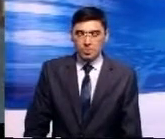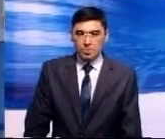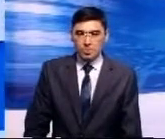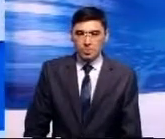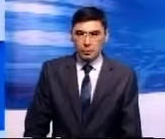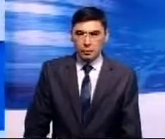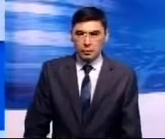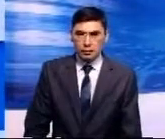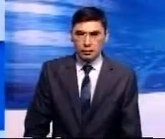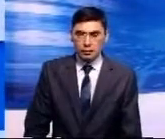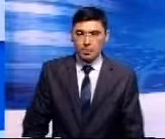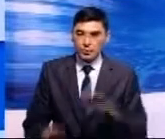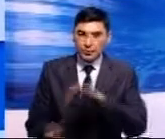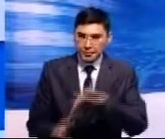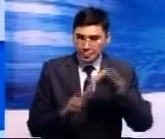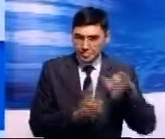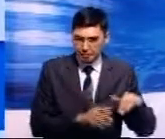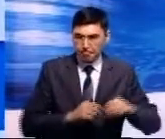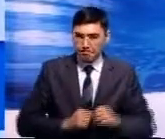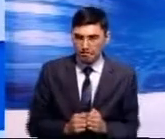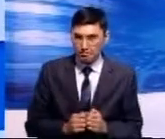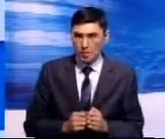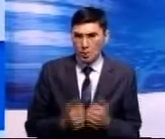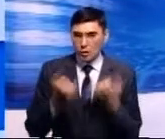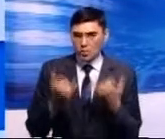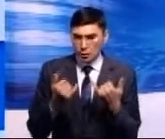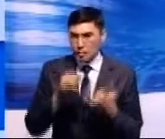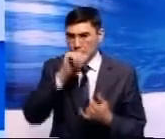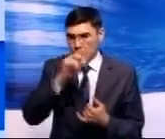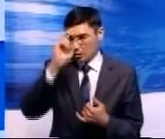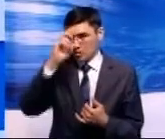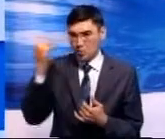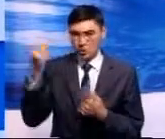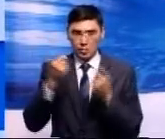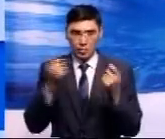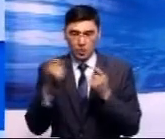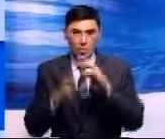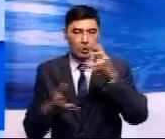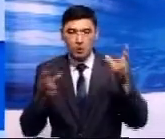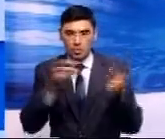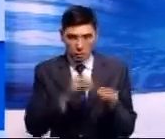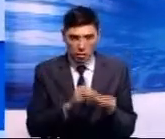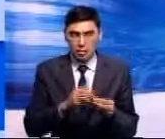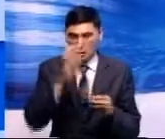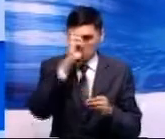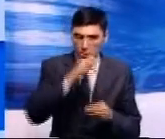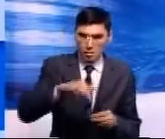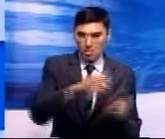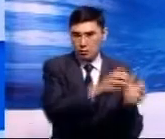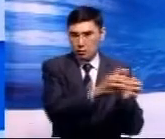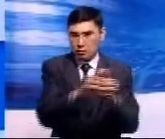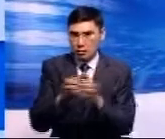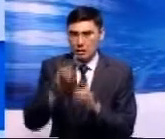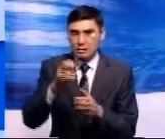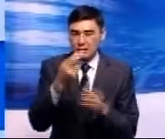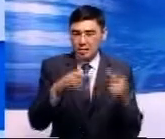новостей Семей. К другим темам. Сегодня благодаря взвешенной государственной политике единство народа Казахстана ярко проявляется через